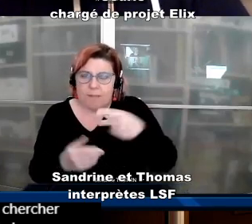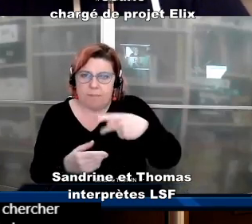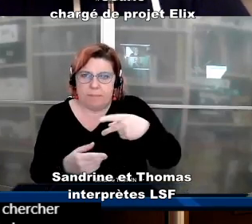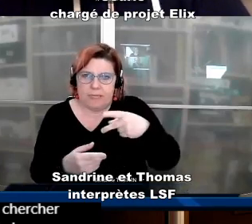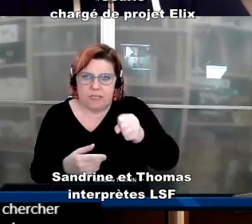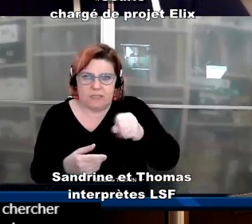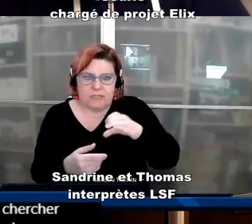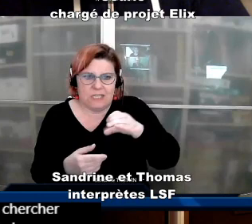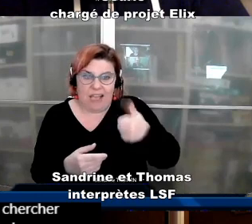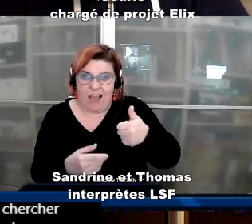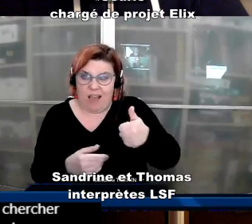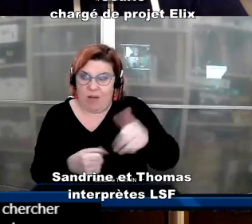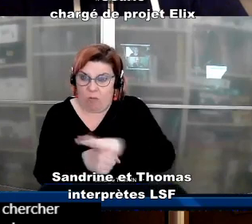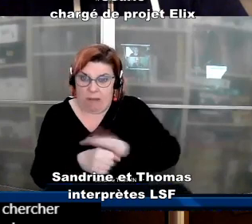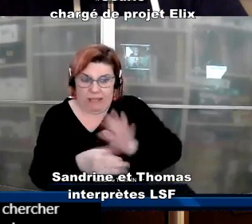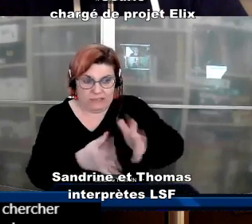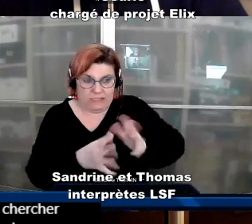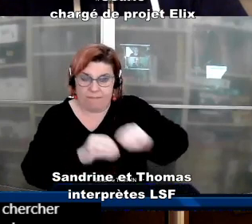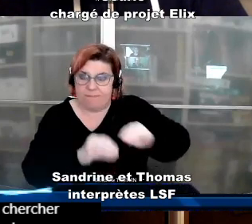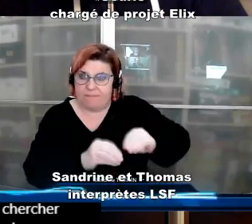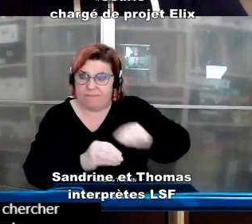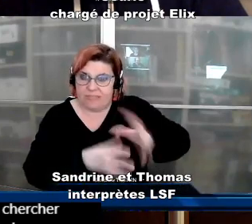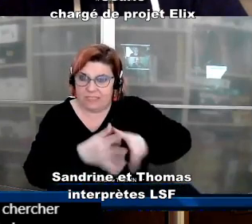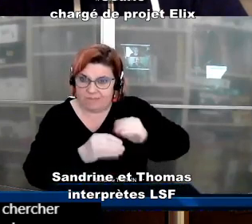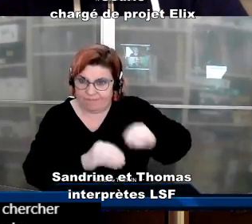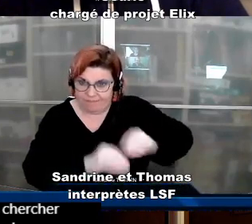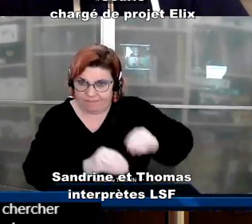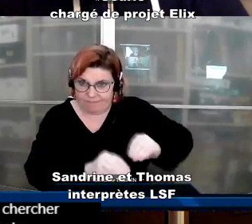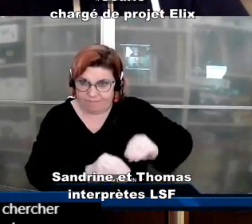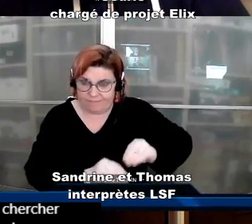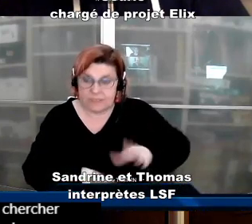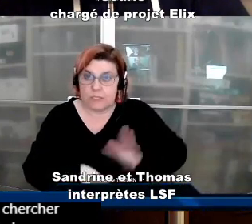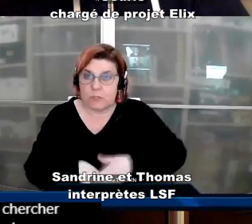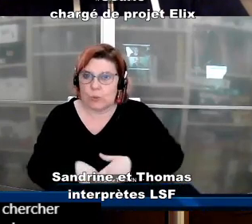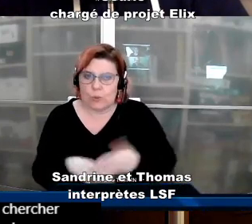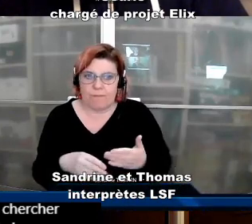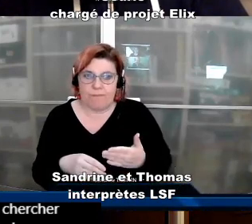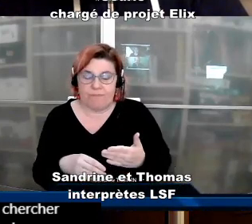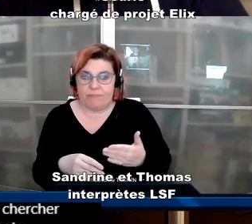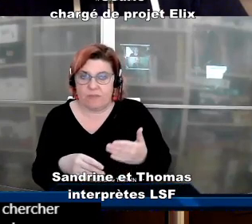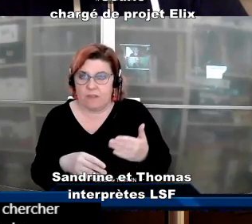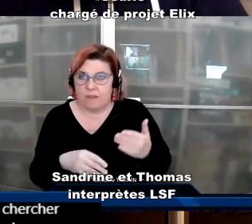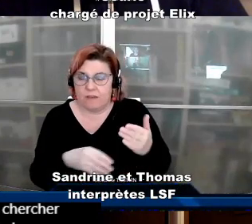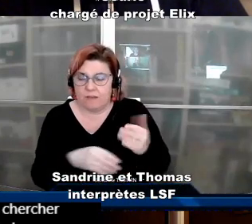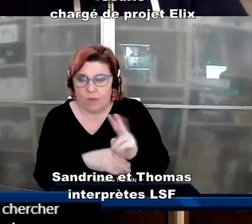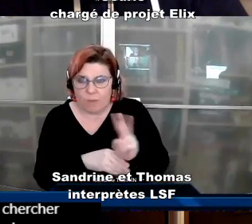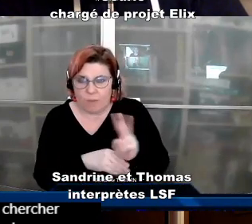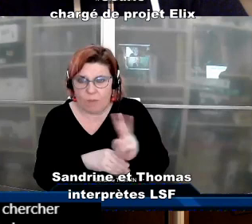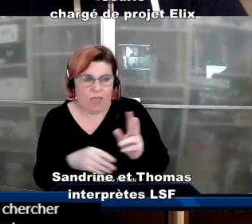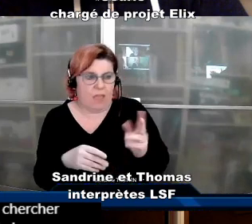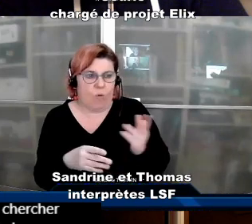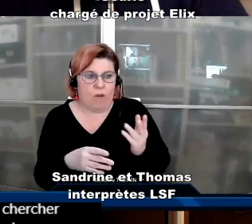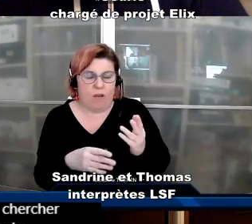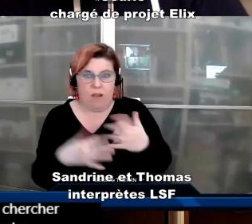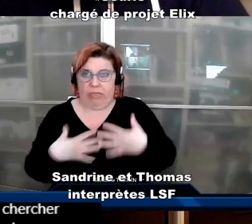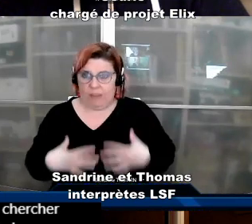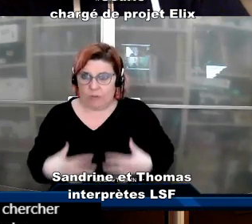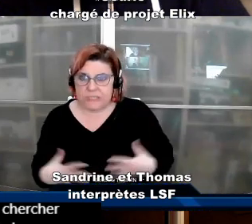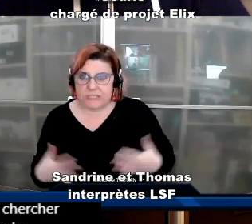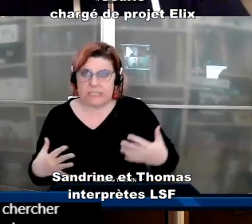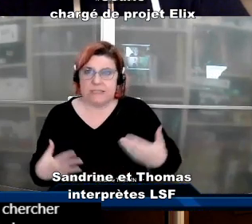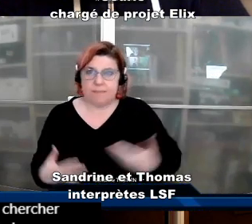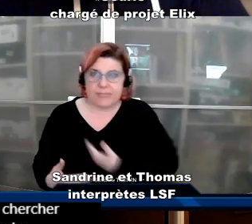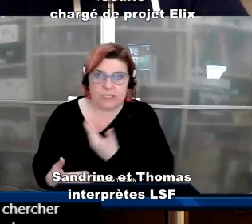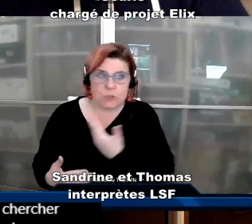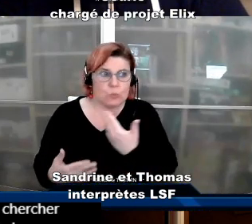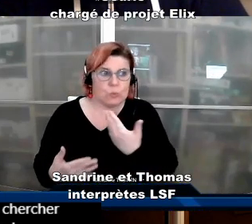signes. Et on s'est vite rendu compte que tout le vocabulaire sur l'anatomie, les blessures, etc.